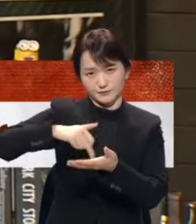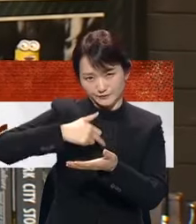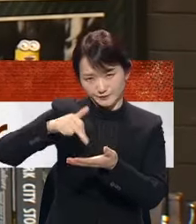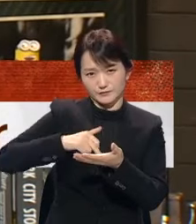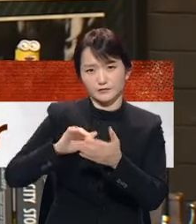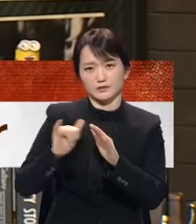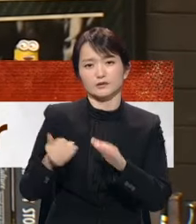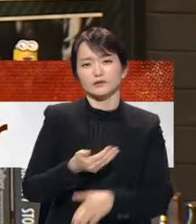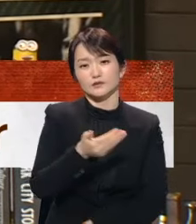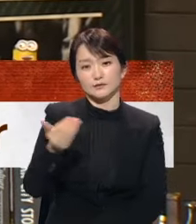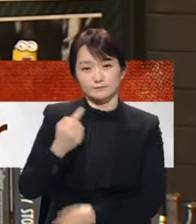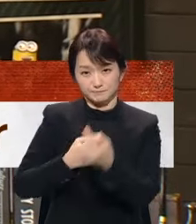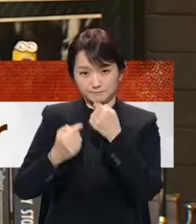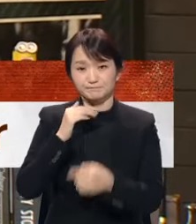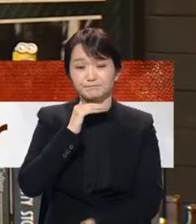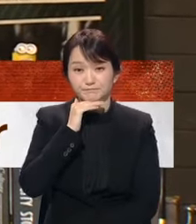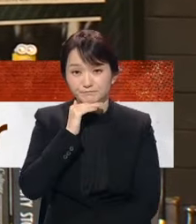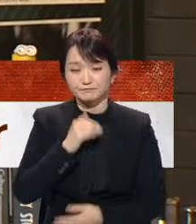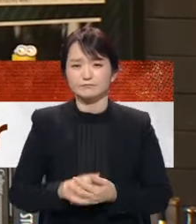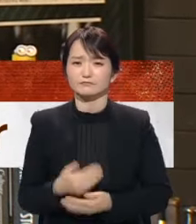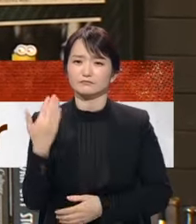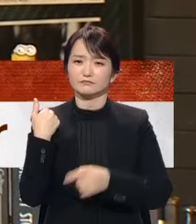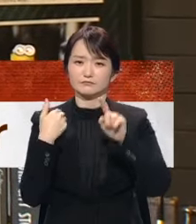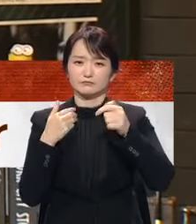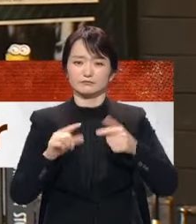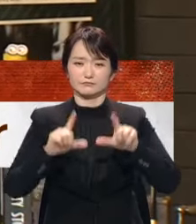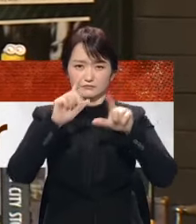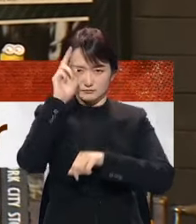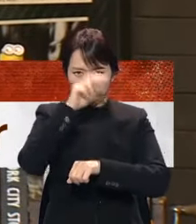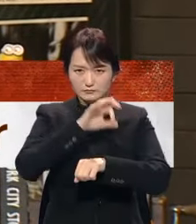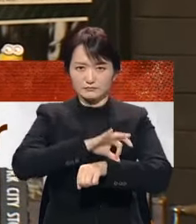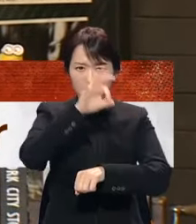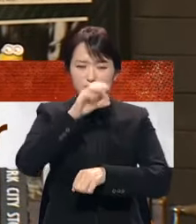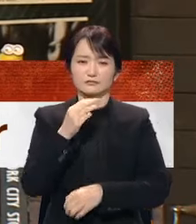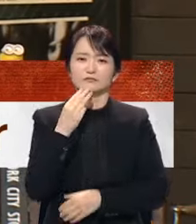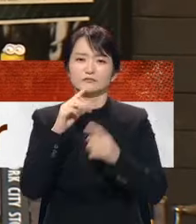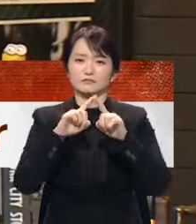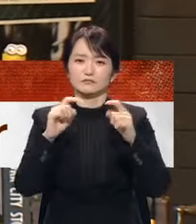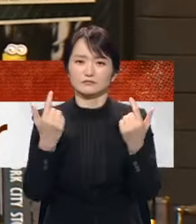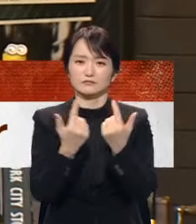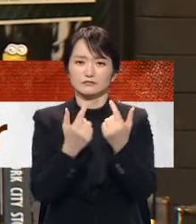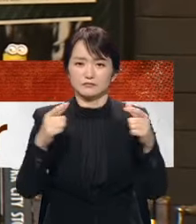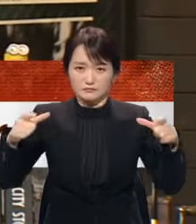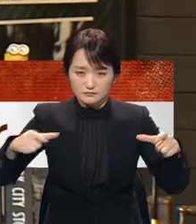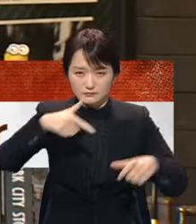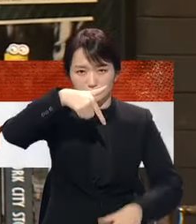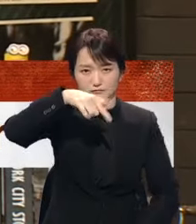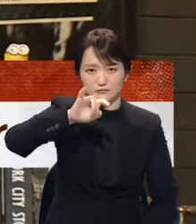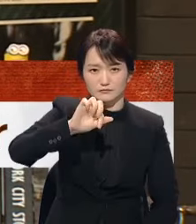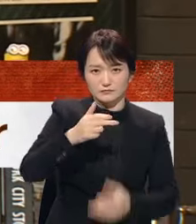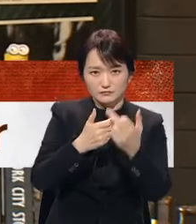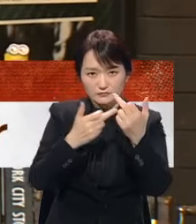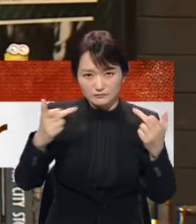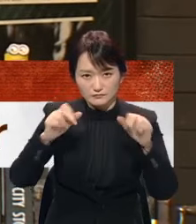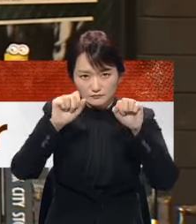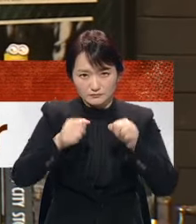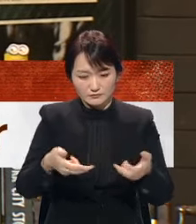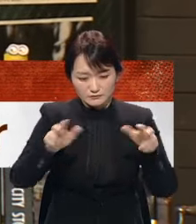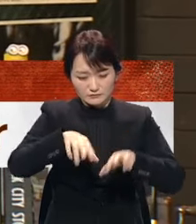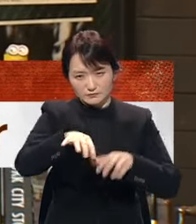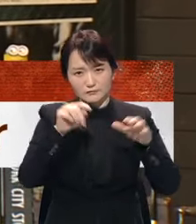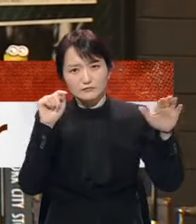여러분들의 많은 사연과 제보 기다리고 있습니다. 자, 지난 16일 오전 10시쯤 서울 성북구 계운산 자락에 있는 체육공원 가셨다가